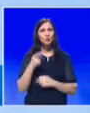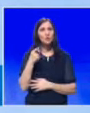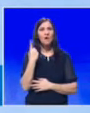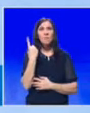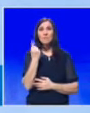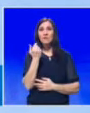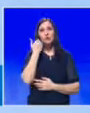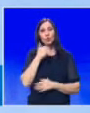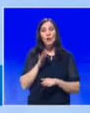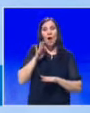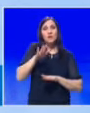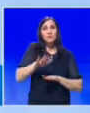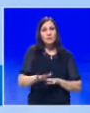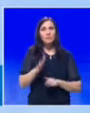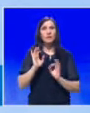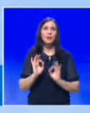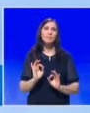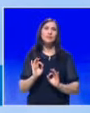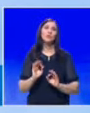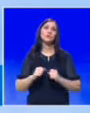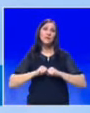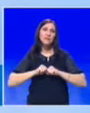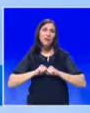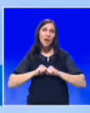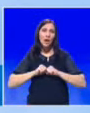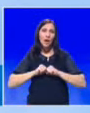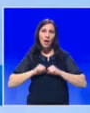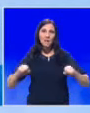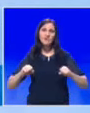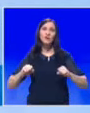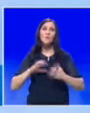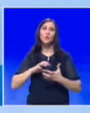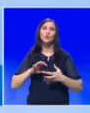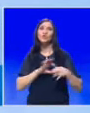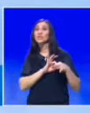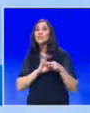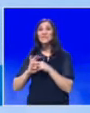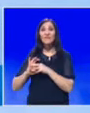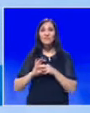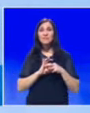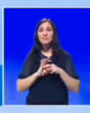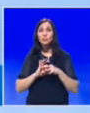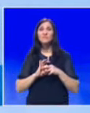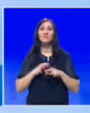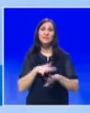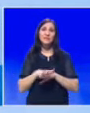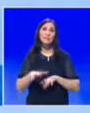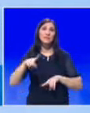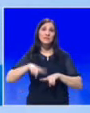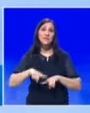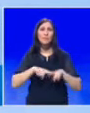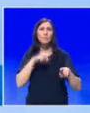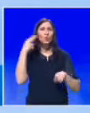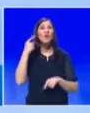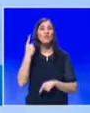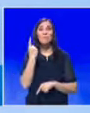е първата добра стъпка именно в скъсване на политическата зависимост и в системата на съда и на прокуратурата. Но това